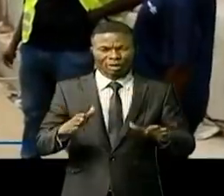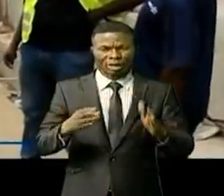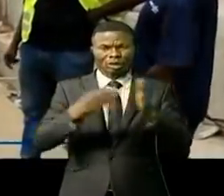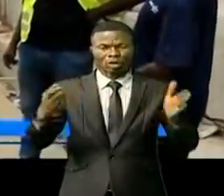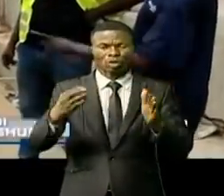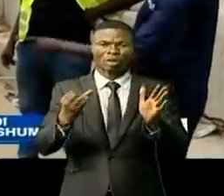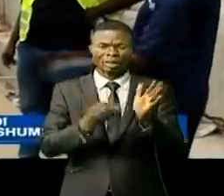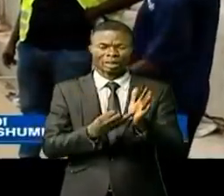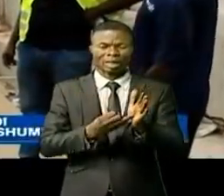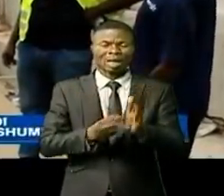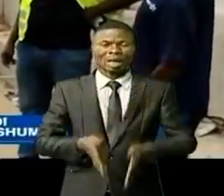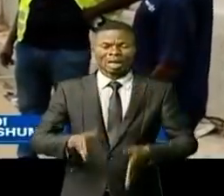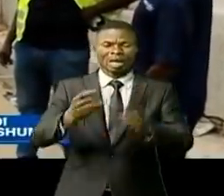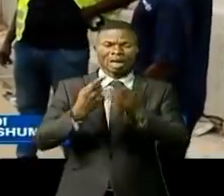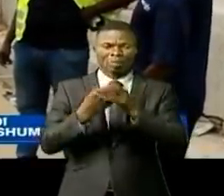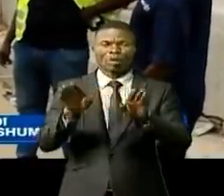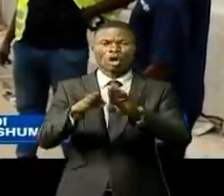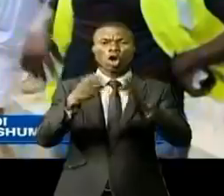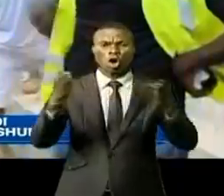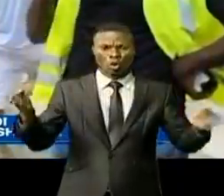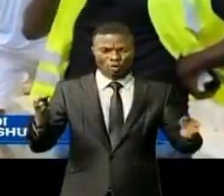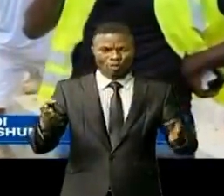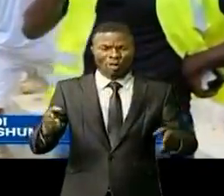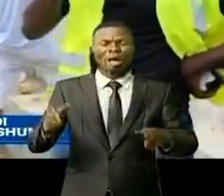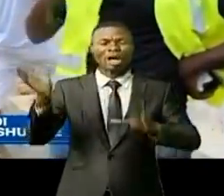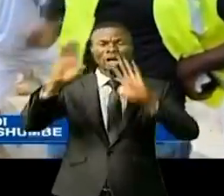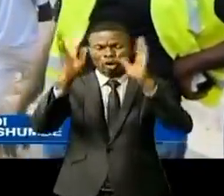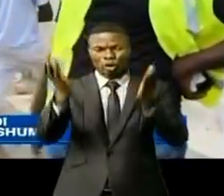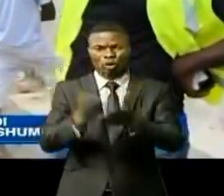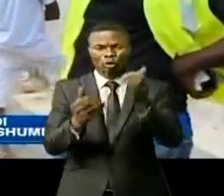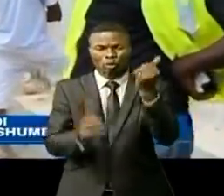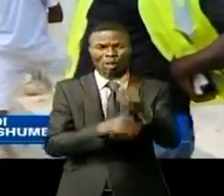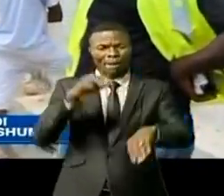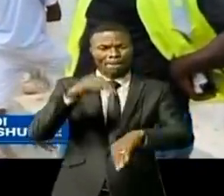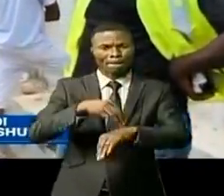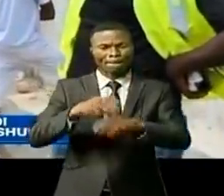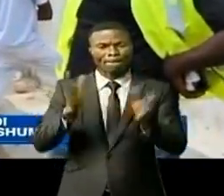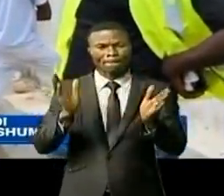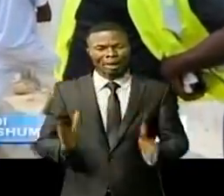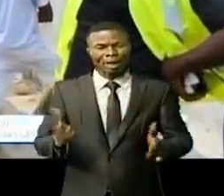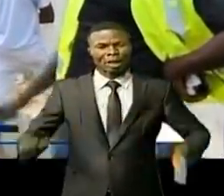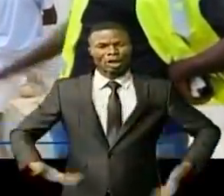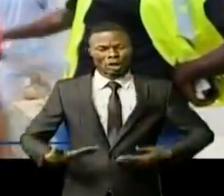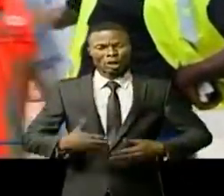sera réouverte à la fréquentation des usagers matadiens au cours d'une cérémonie officielle d'inauguration qui interviendra dans les tout prochains